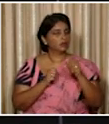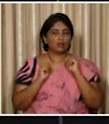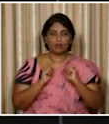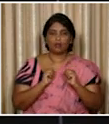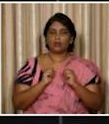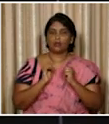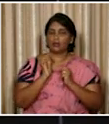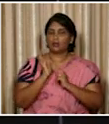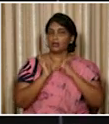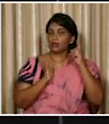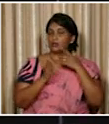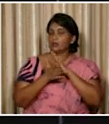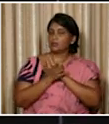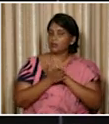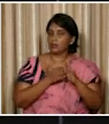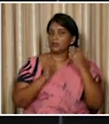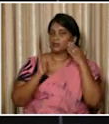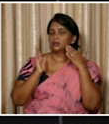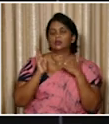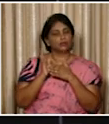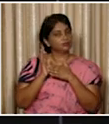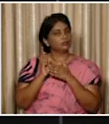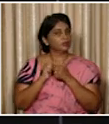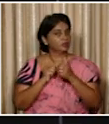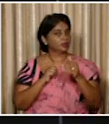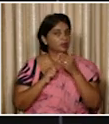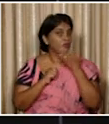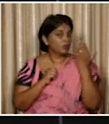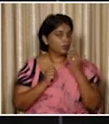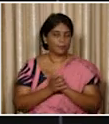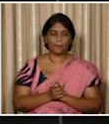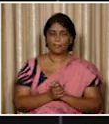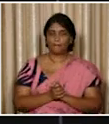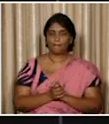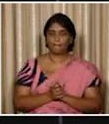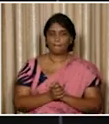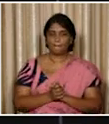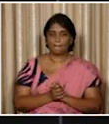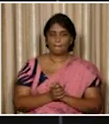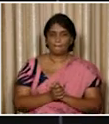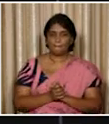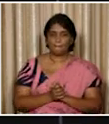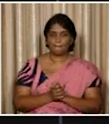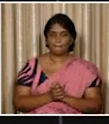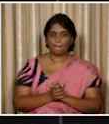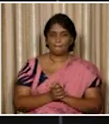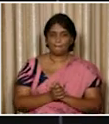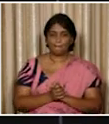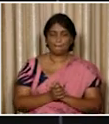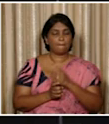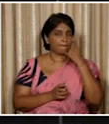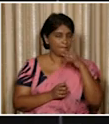நாட்டினுடைய மக்களை அனுசரித்து நடப்பதில் தான் தங்கியுள்ளது என்பதை நான் கௌரவ தலைமை தாங்கும் உறுப்பினர்களை பதிவு செய்ய விரும்புகிறேன். ஆகவே